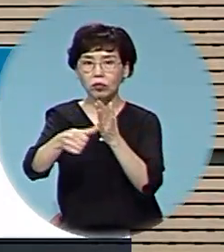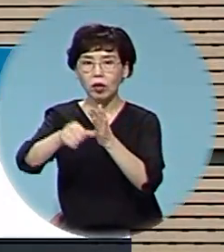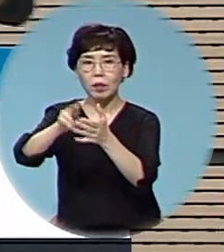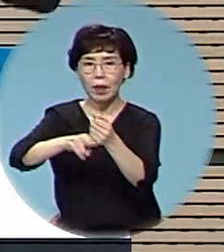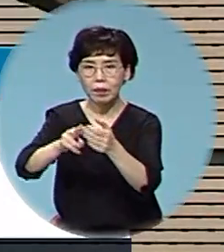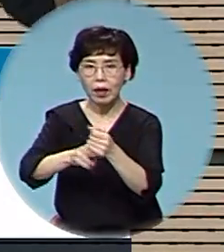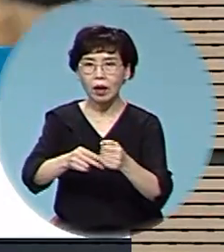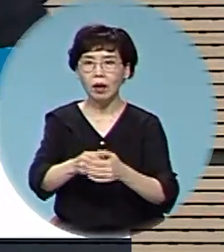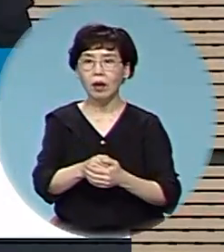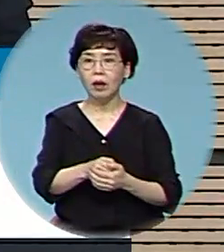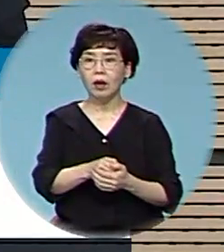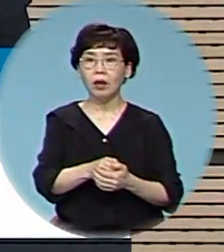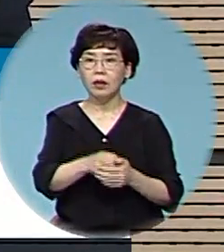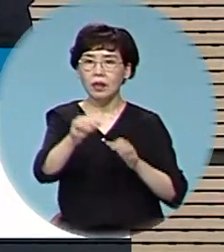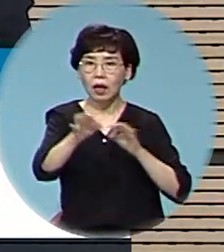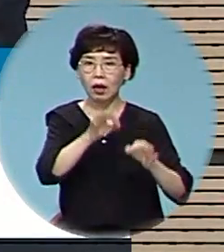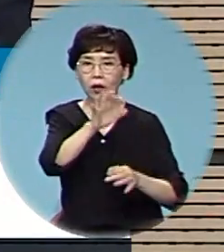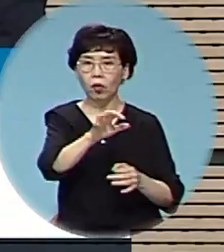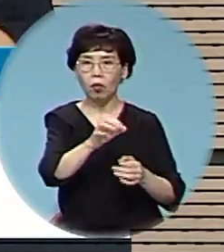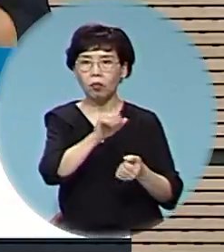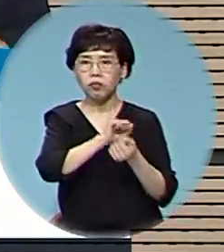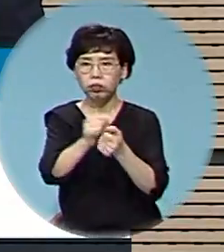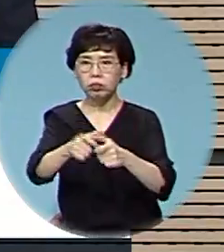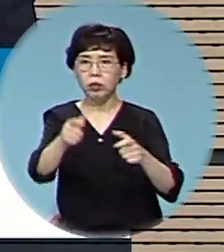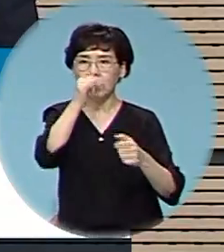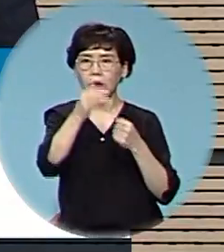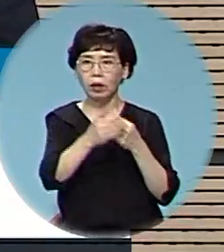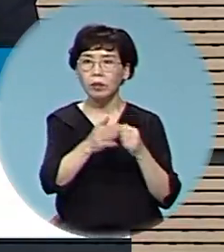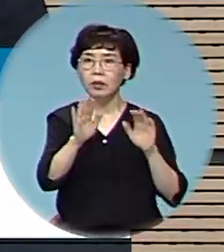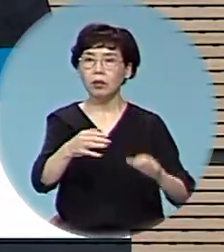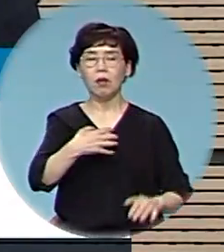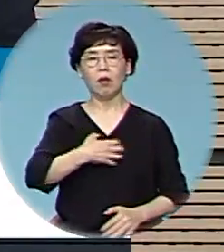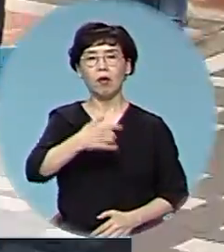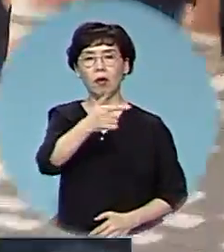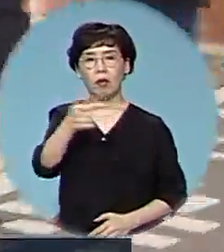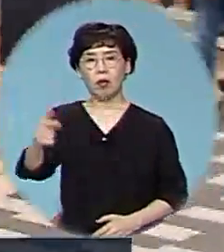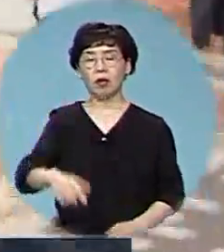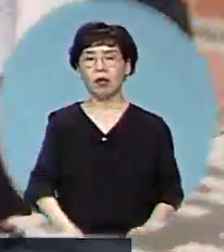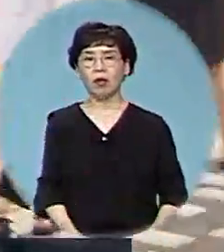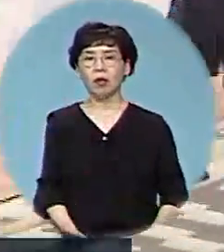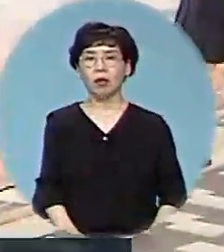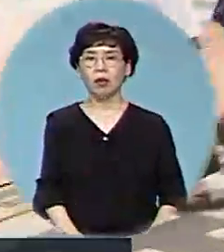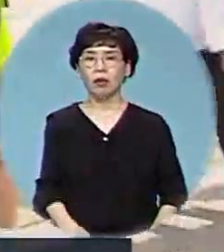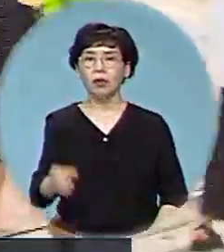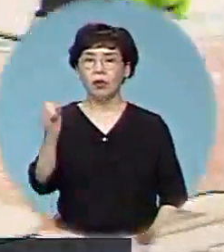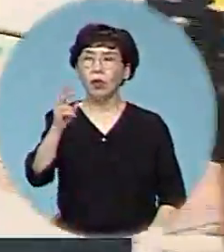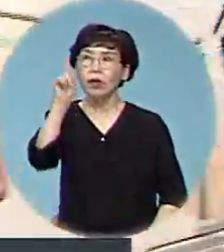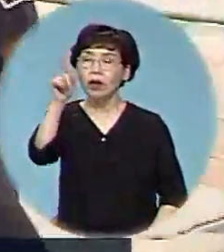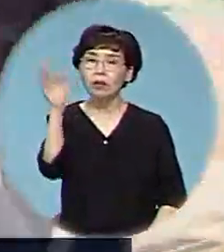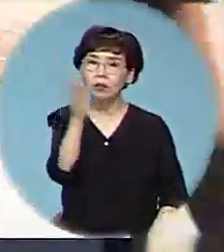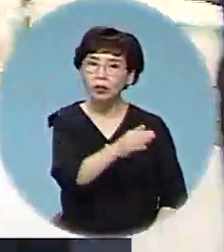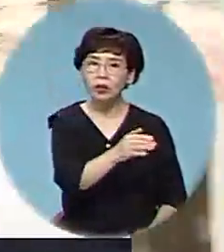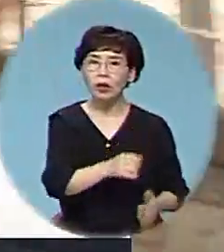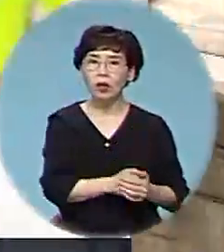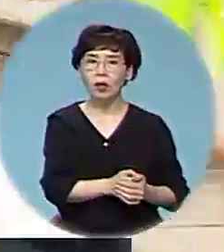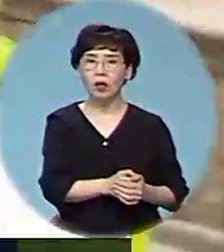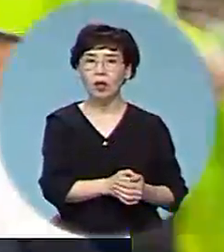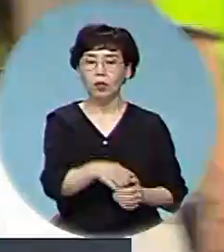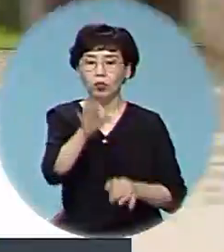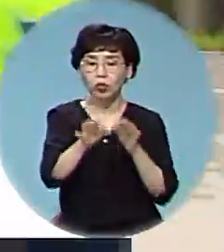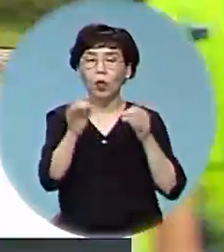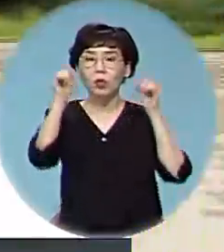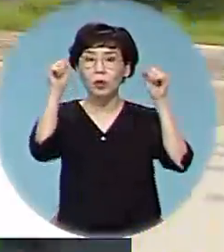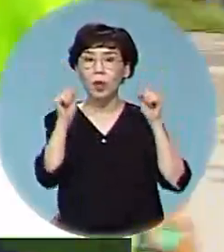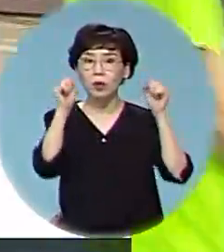있어 방역당국에서는 크게 우려하고 있습니다. 이런 가운데 내일부터 프로스포츠 관중